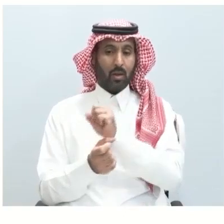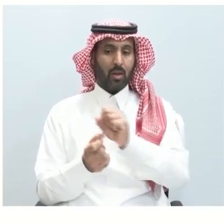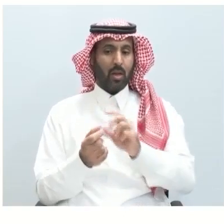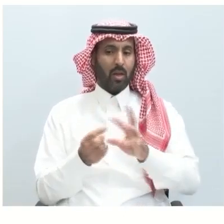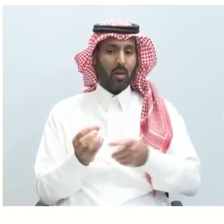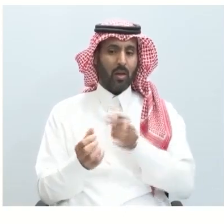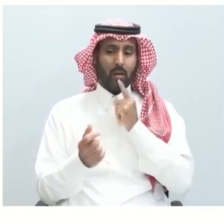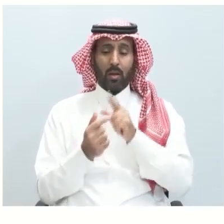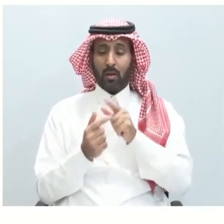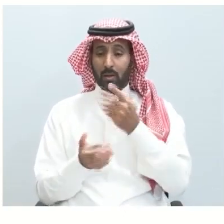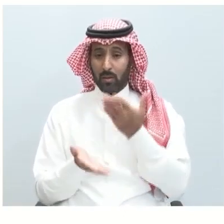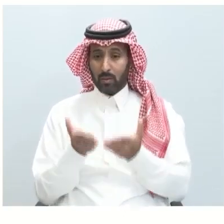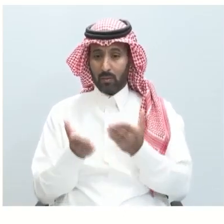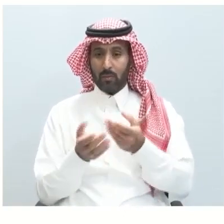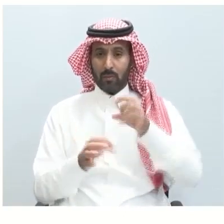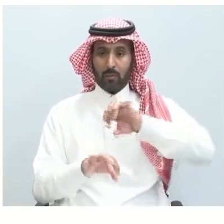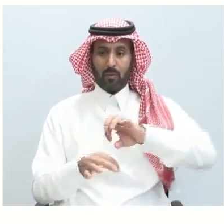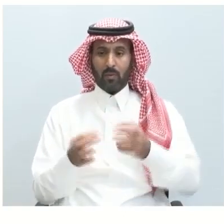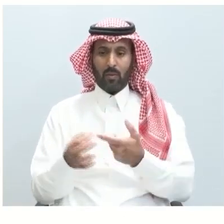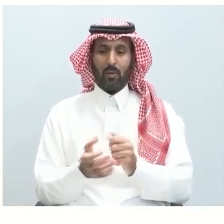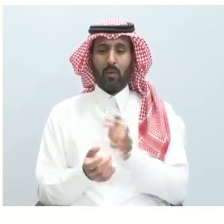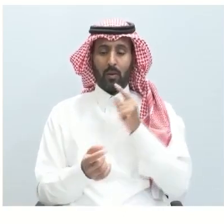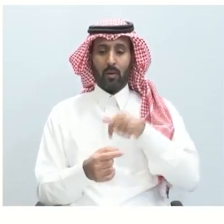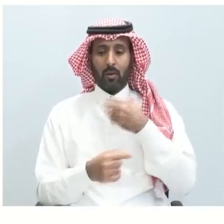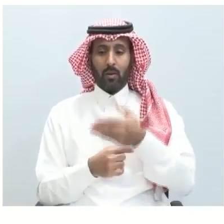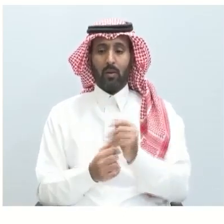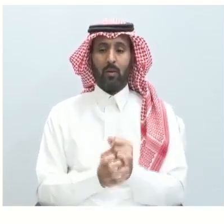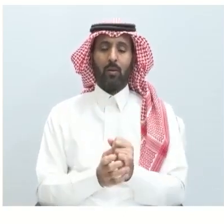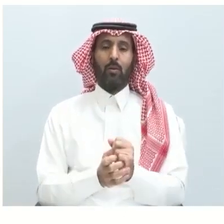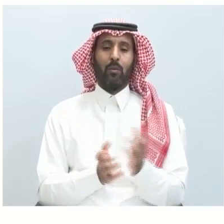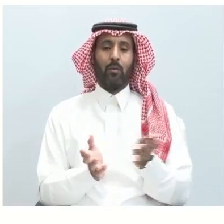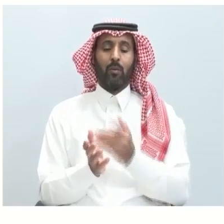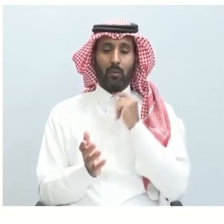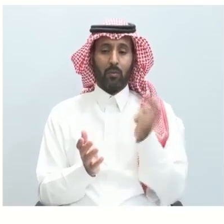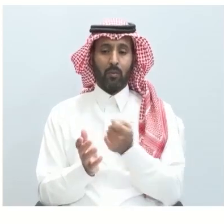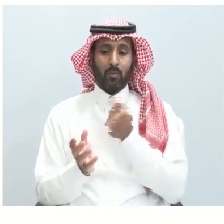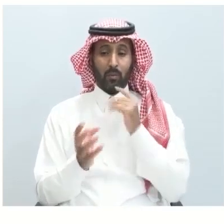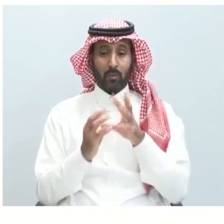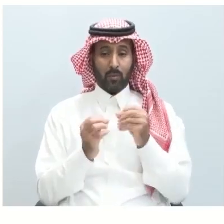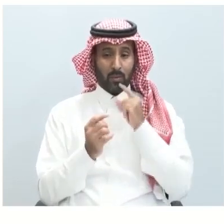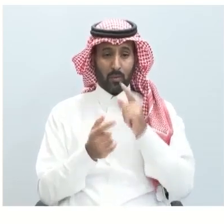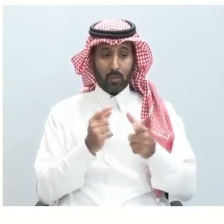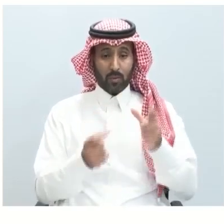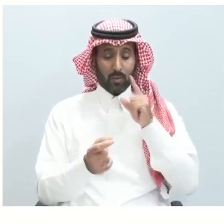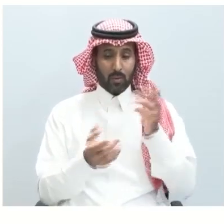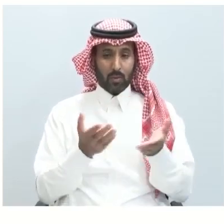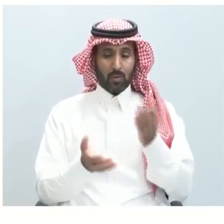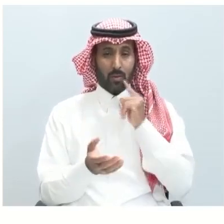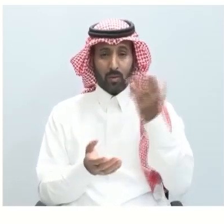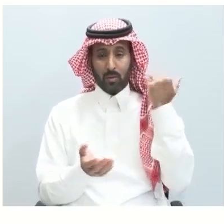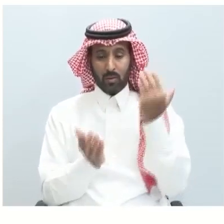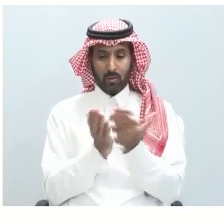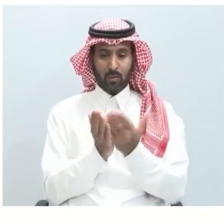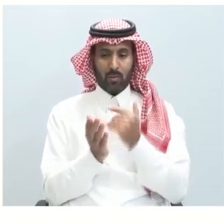الاتزان الكيميائي باذن الله سنست نتج اليوم ثم تكتب تعابير الاتزان للانظمه المتزنه ستكون في الحصه